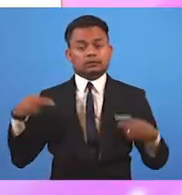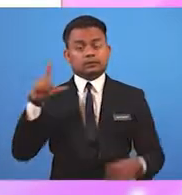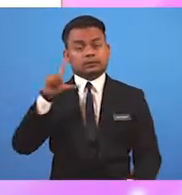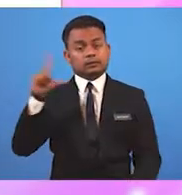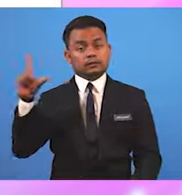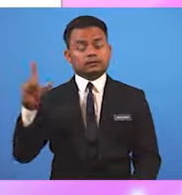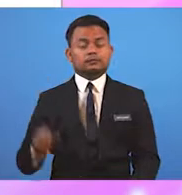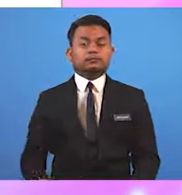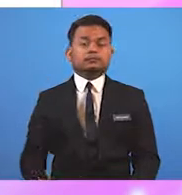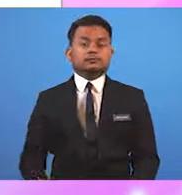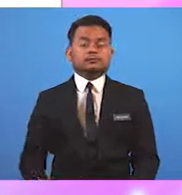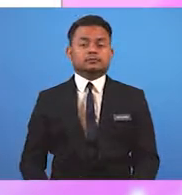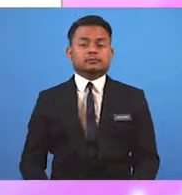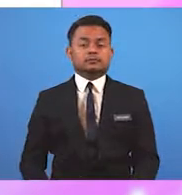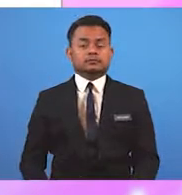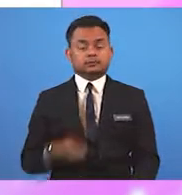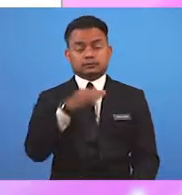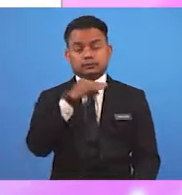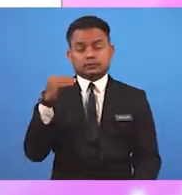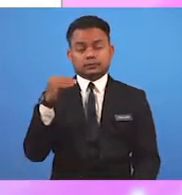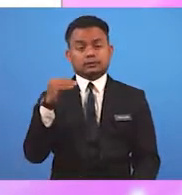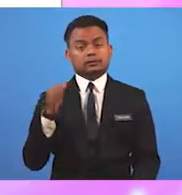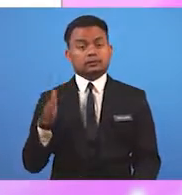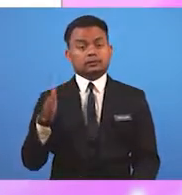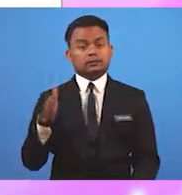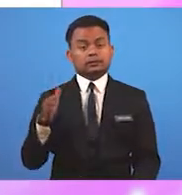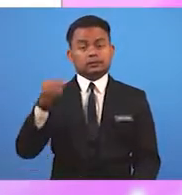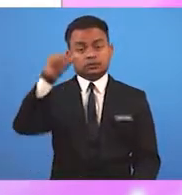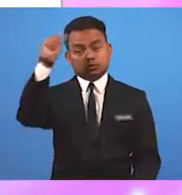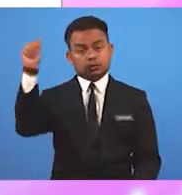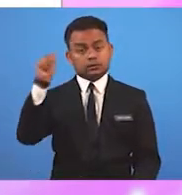yang berlaku di antara ikan dan persekitaran.